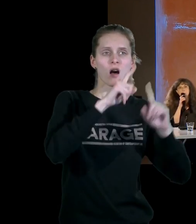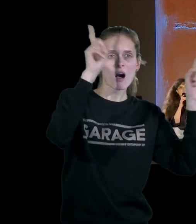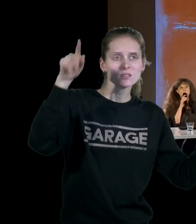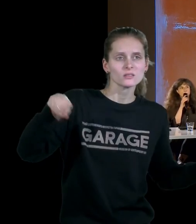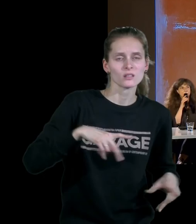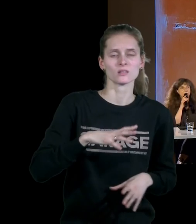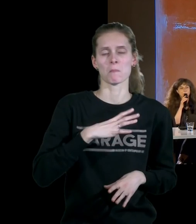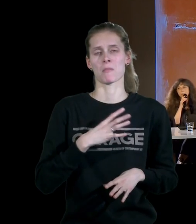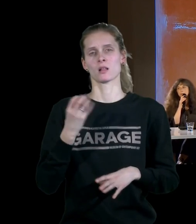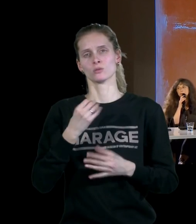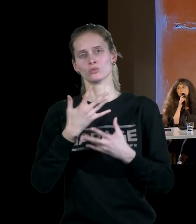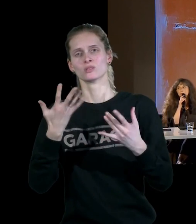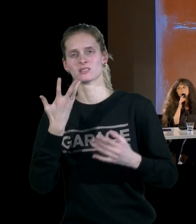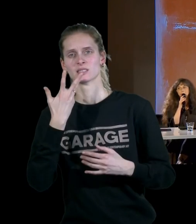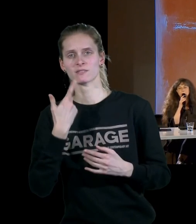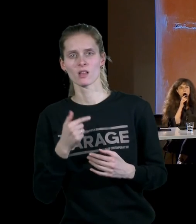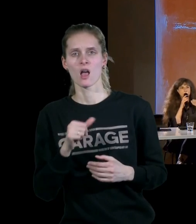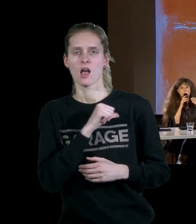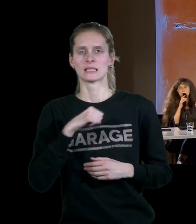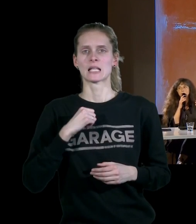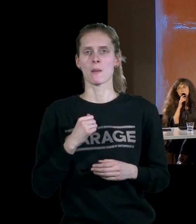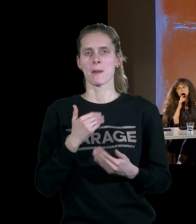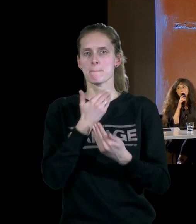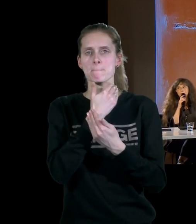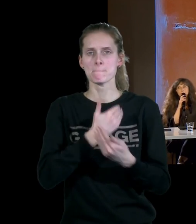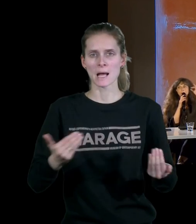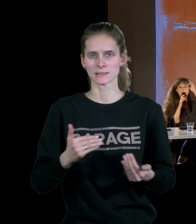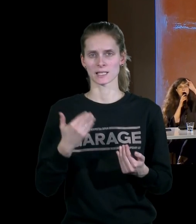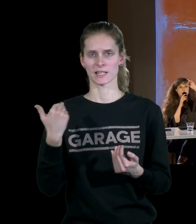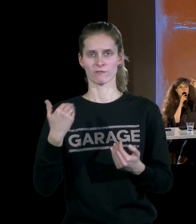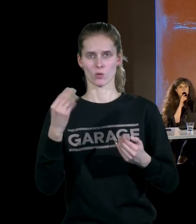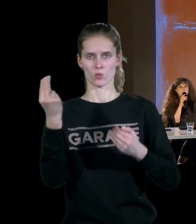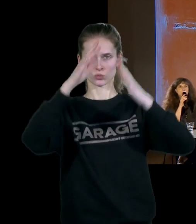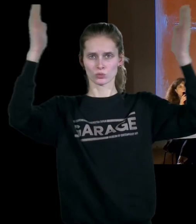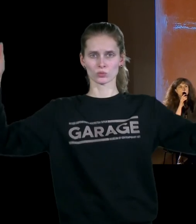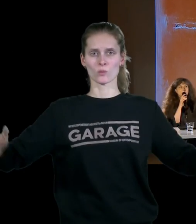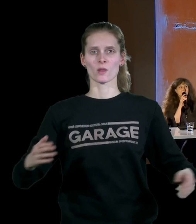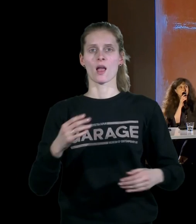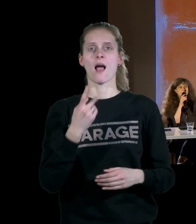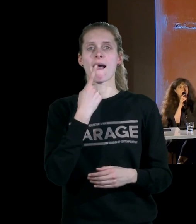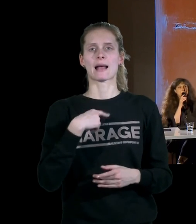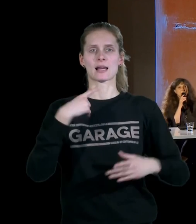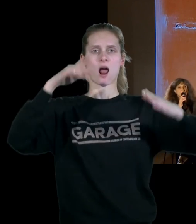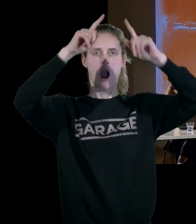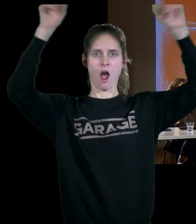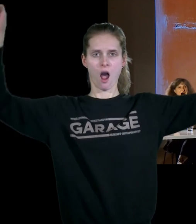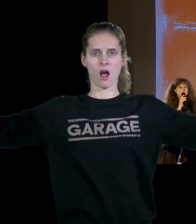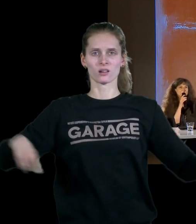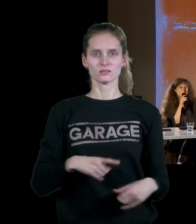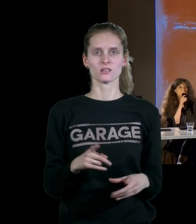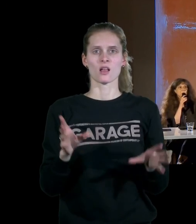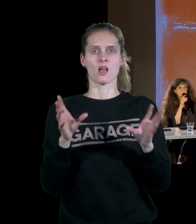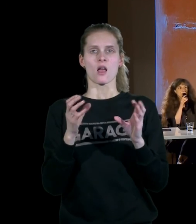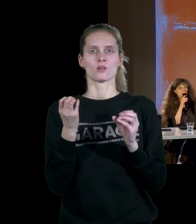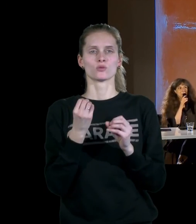вот самое последнее, как считается, произведение, которое создало, вот это вот красное полотно, вот с этой полоской, которая уже немножко по-другому выглядит, как